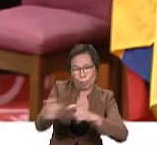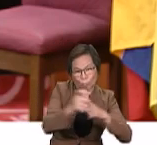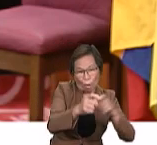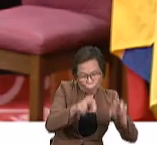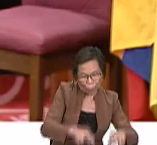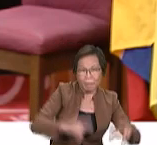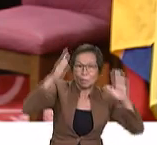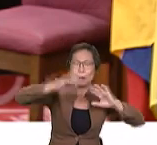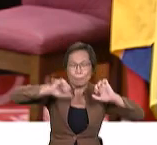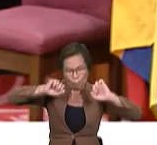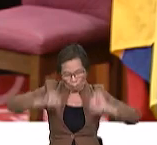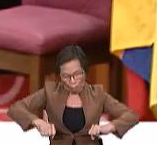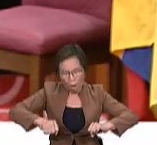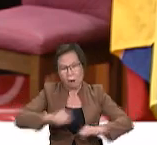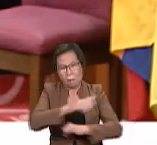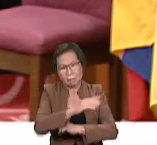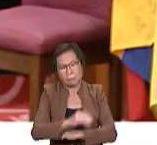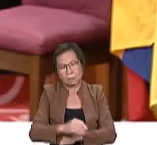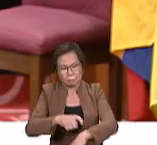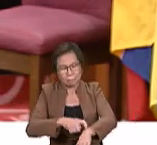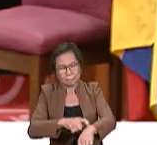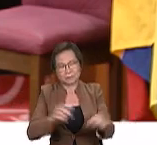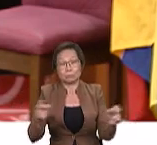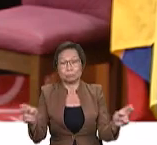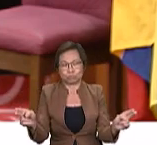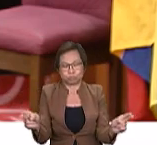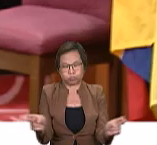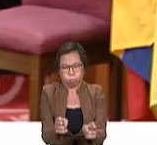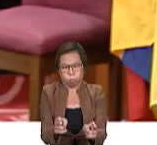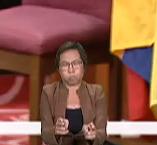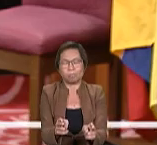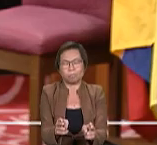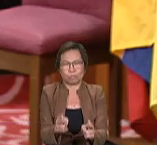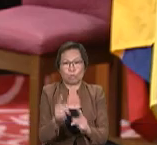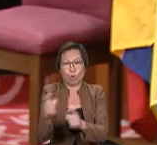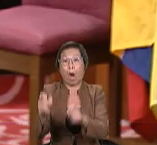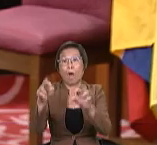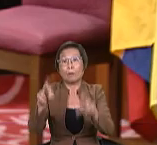rakyat kita dari segi tempoh kuarantin. InsyaAllah saya akan umumkan.